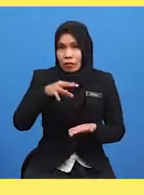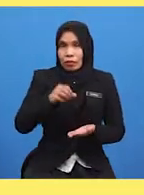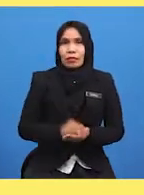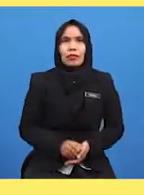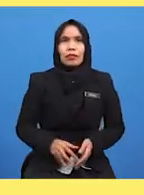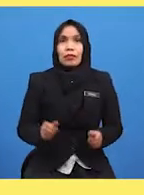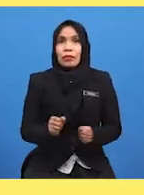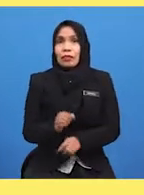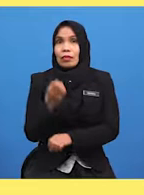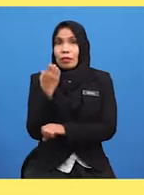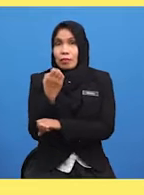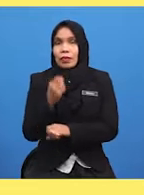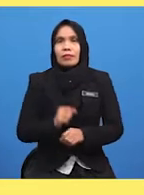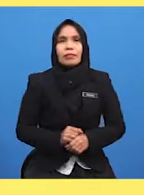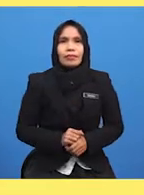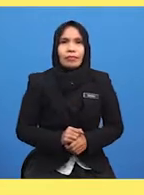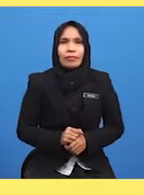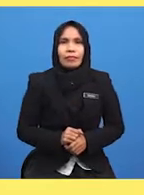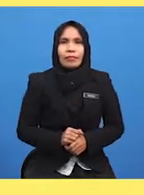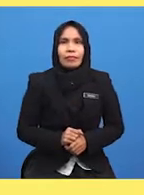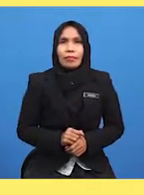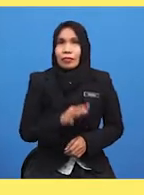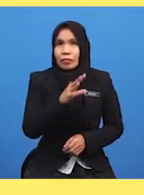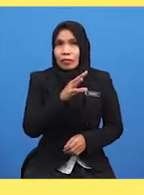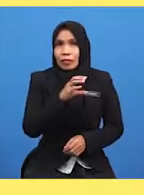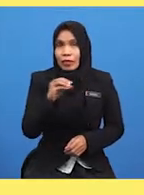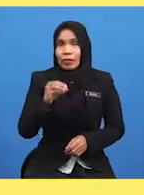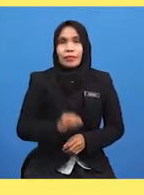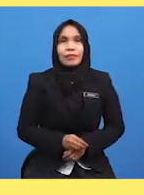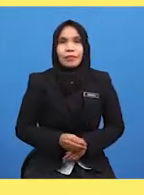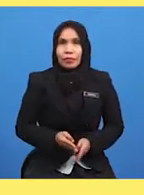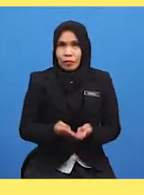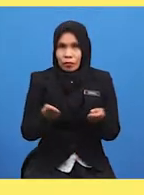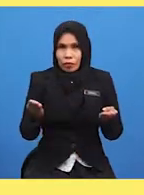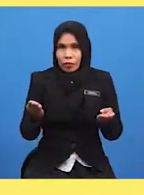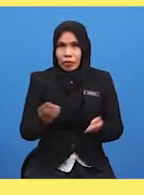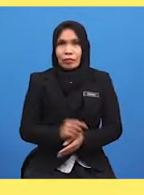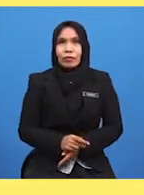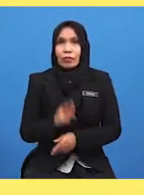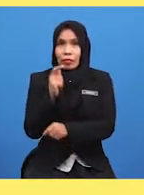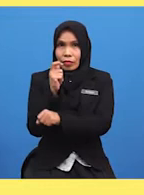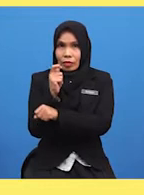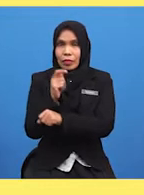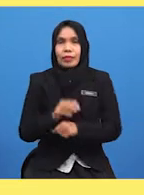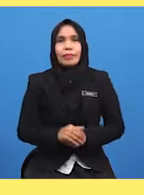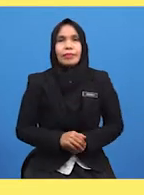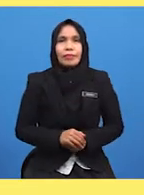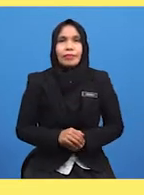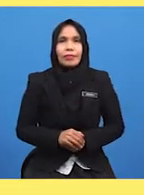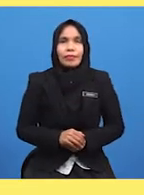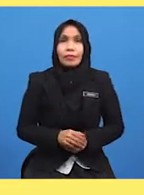emas sebaliknya Negeri Ini juga kaya dengan titik timah revisi British dipaham agak berbeda jika